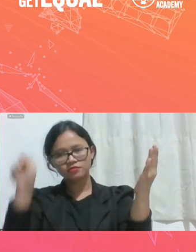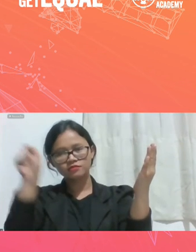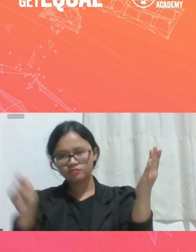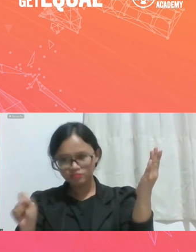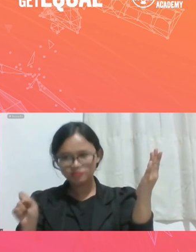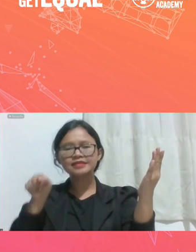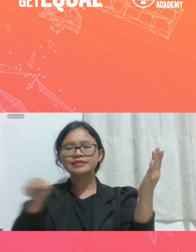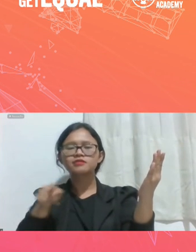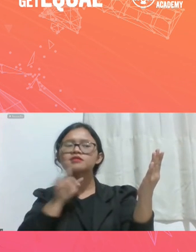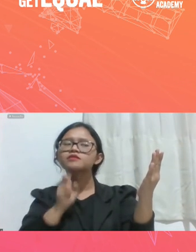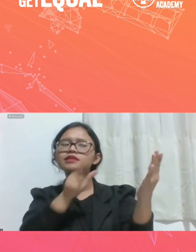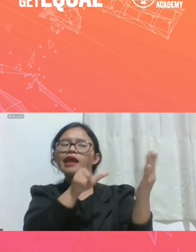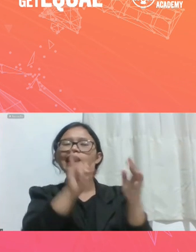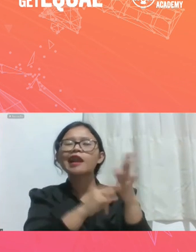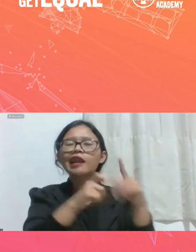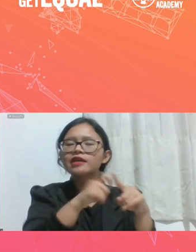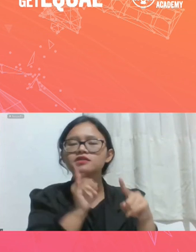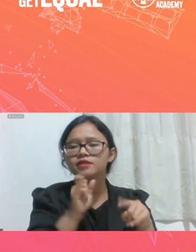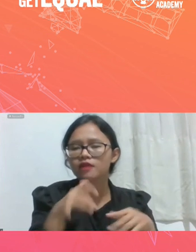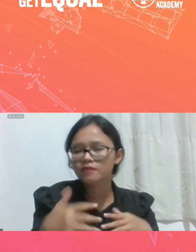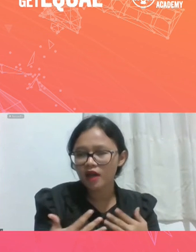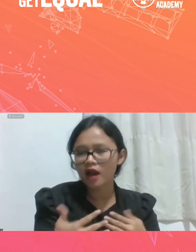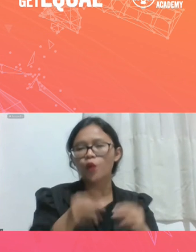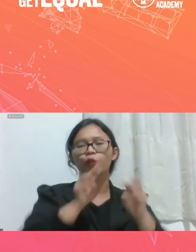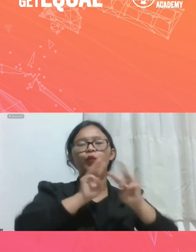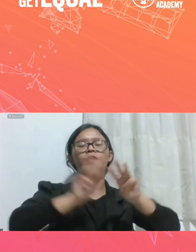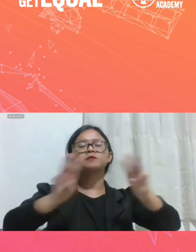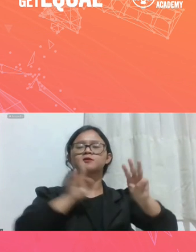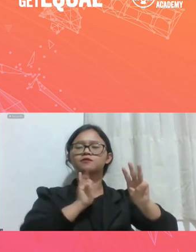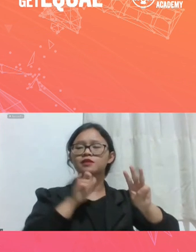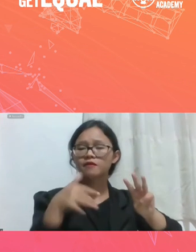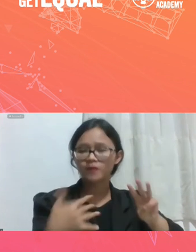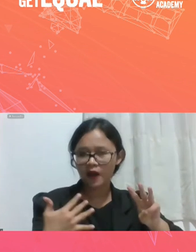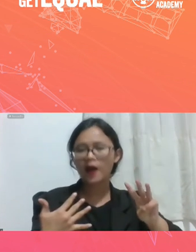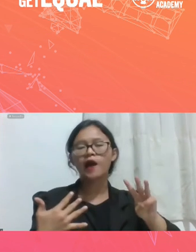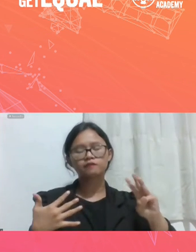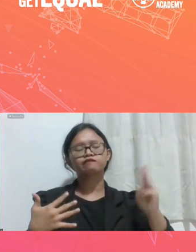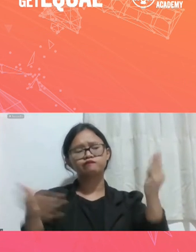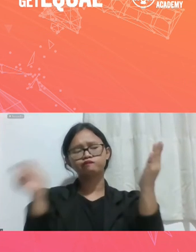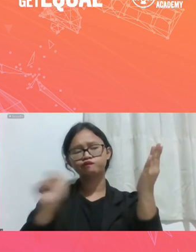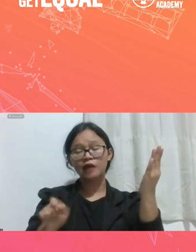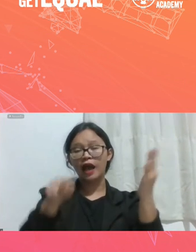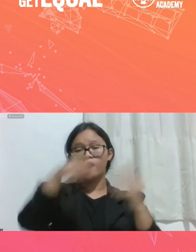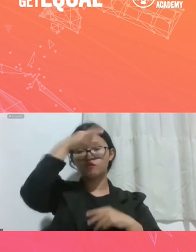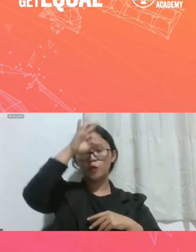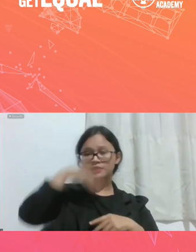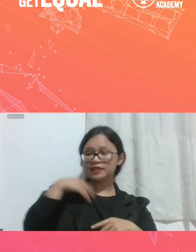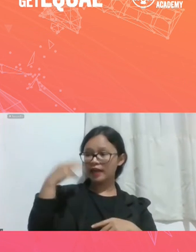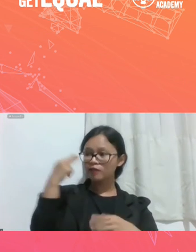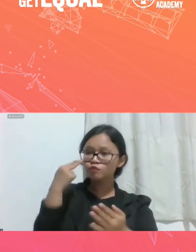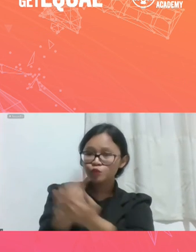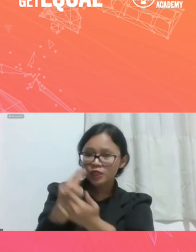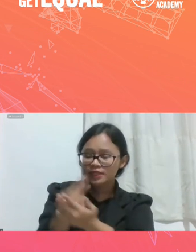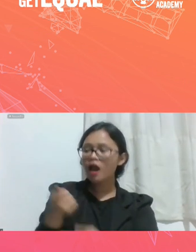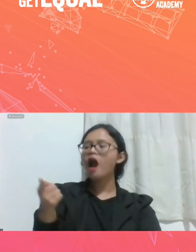link URL-nya, sehingga kami bisa cepat menindaklanjuti, karena URL